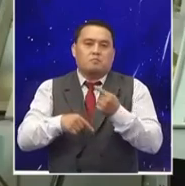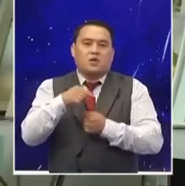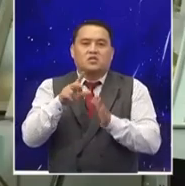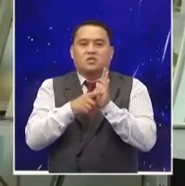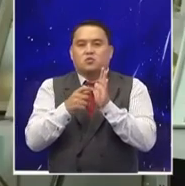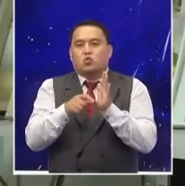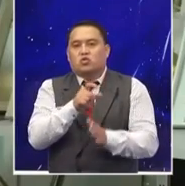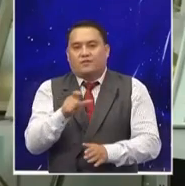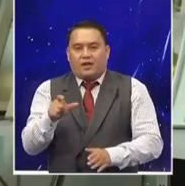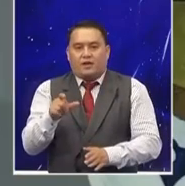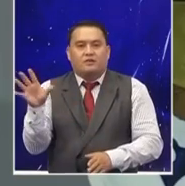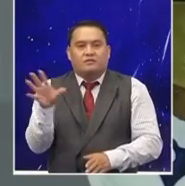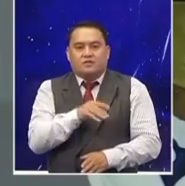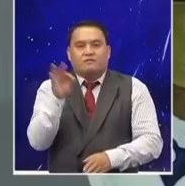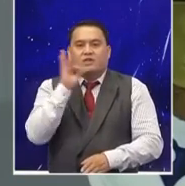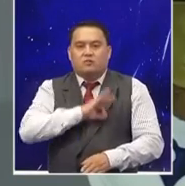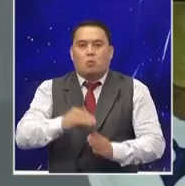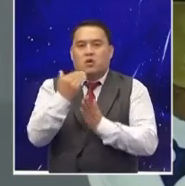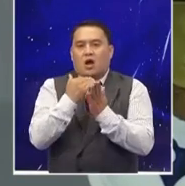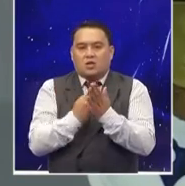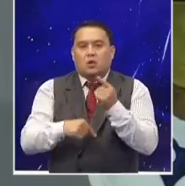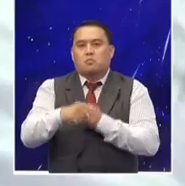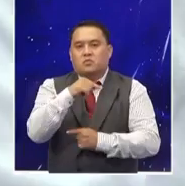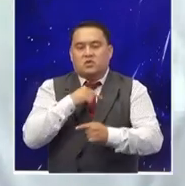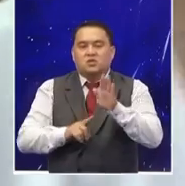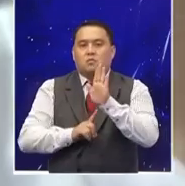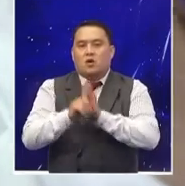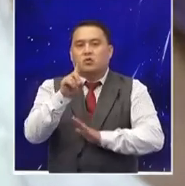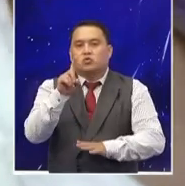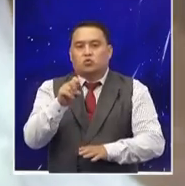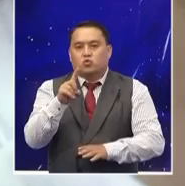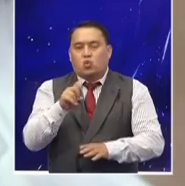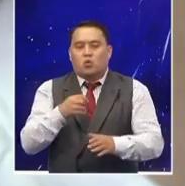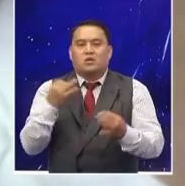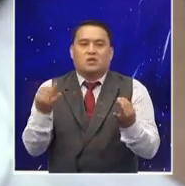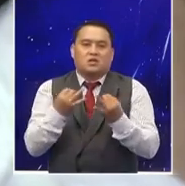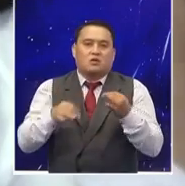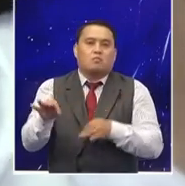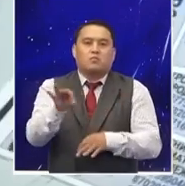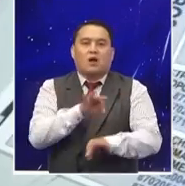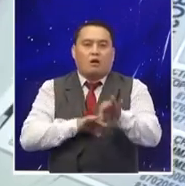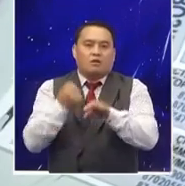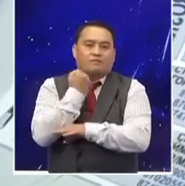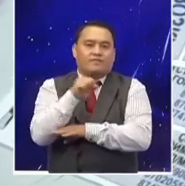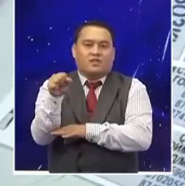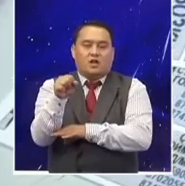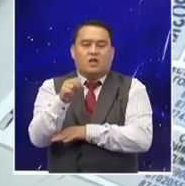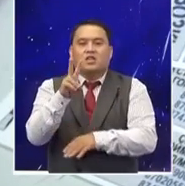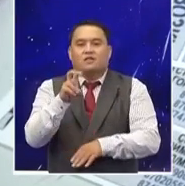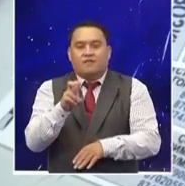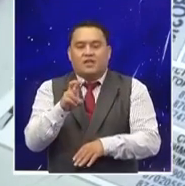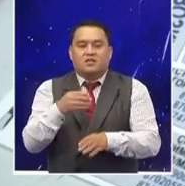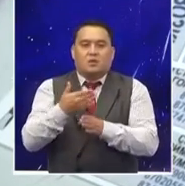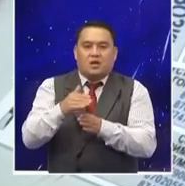700 человек все они воспользовались программой бизнес достал около 100 наиболее интересных проектов в игры или гранты еще 200